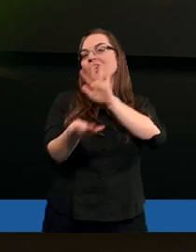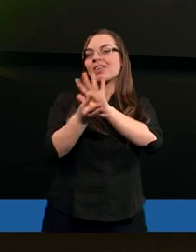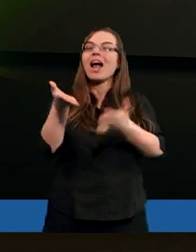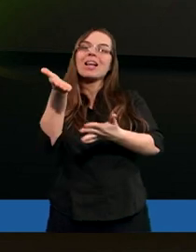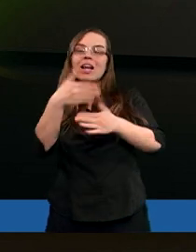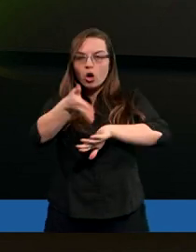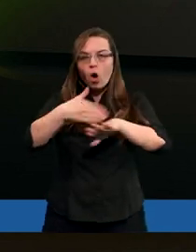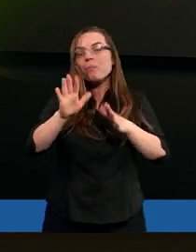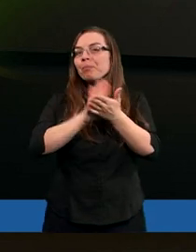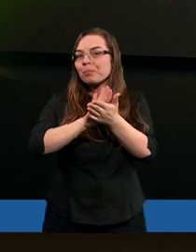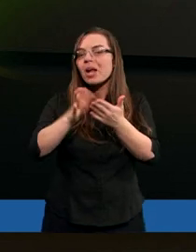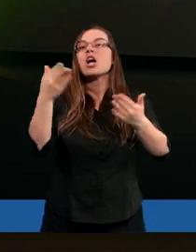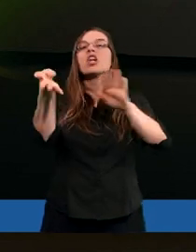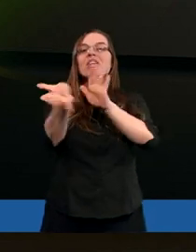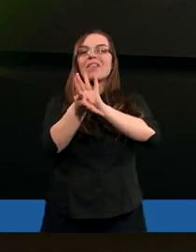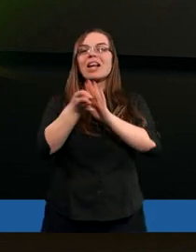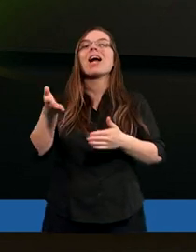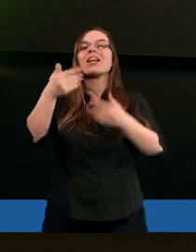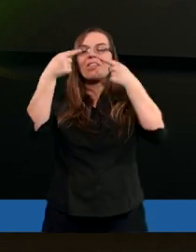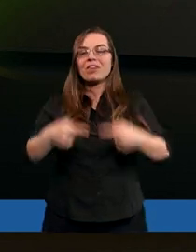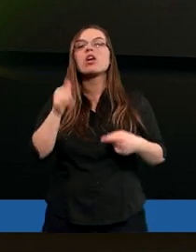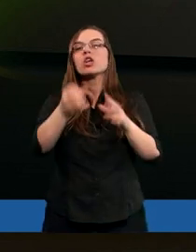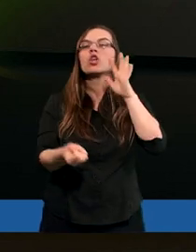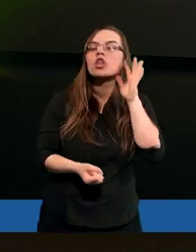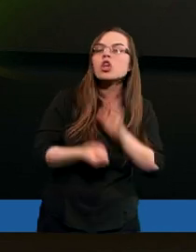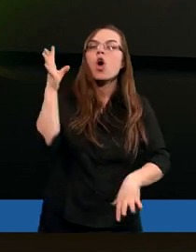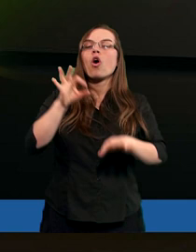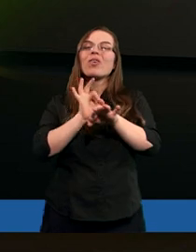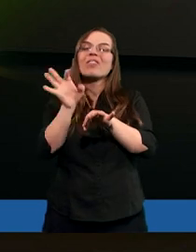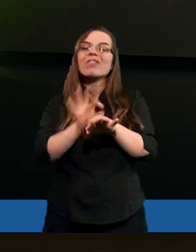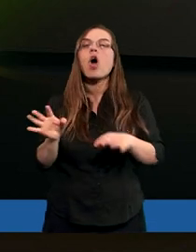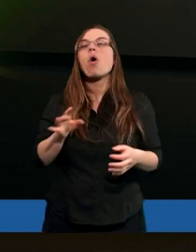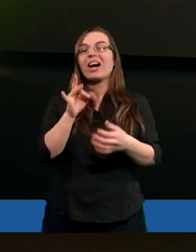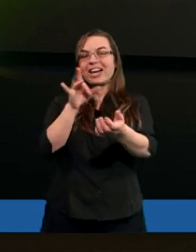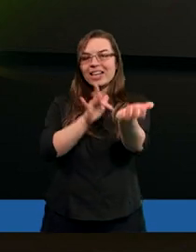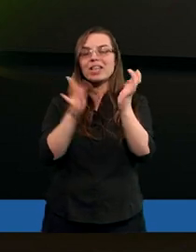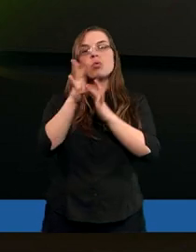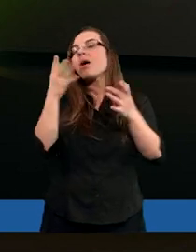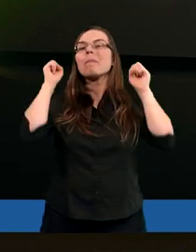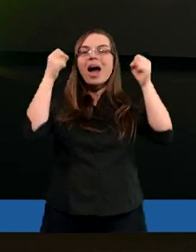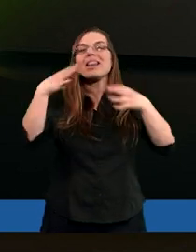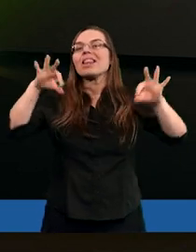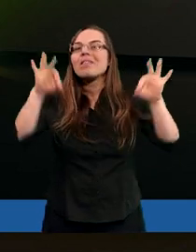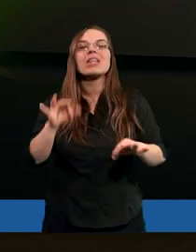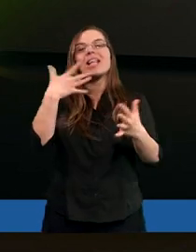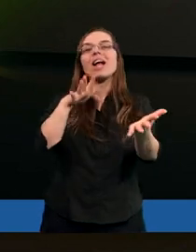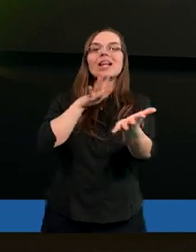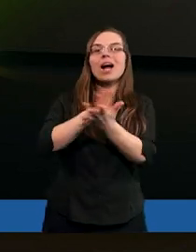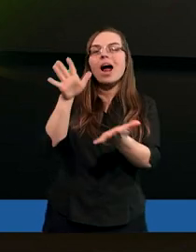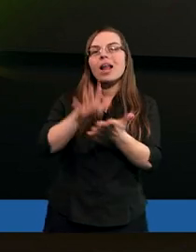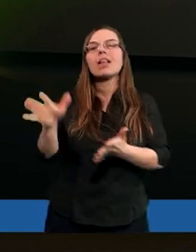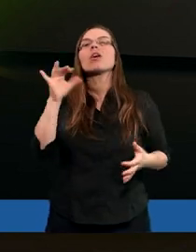wiersz, lecz drogą krwią Chrystusa, jako baranka niewinnego i nieskalanego,